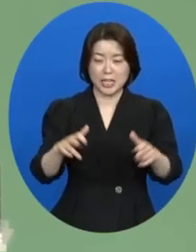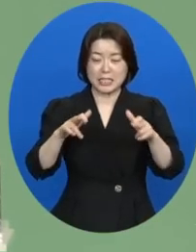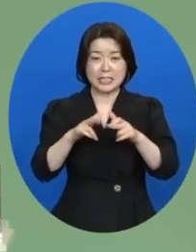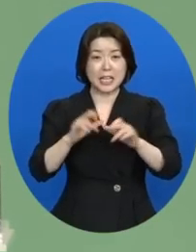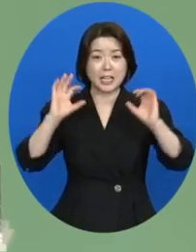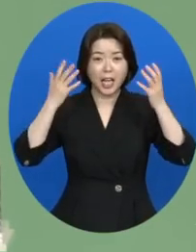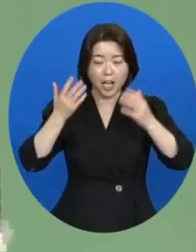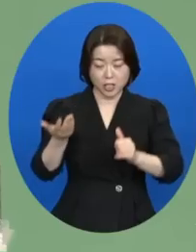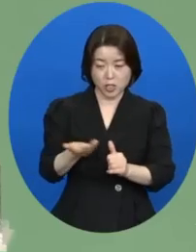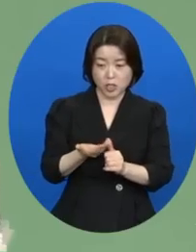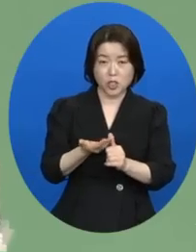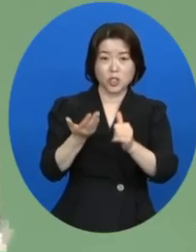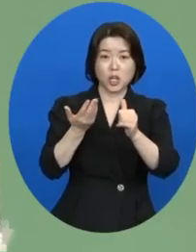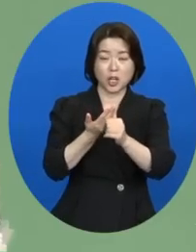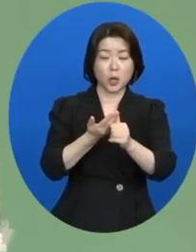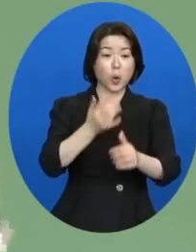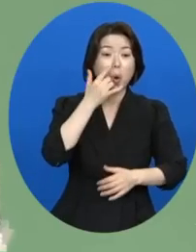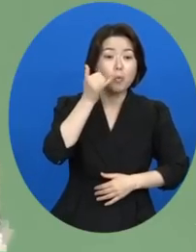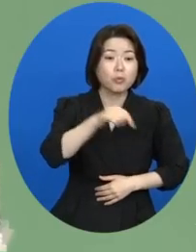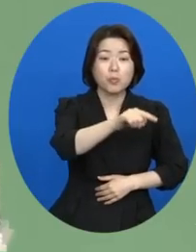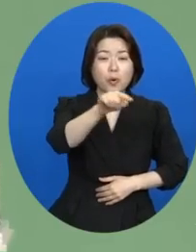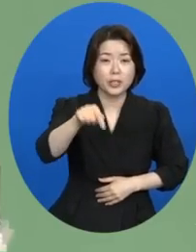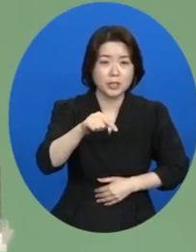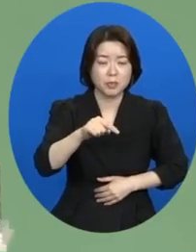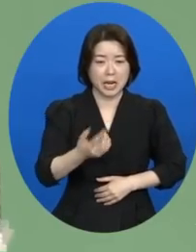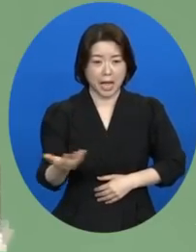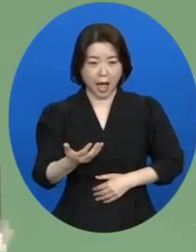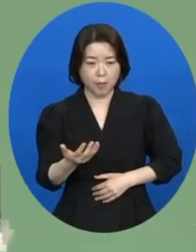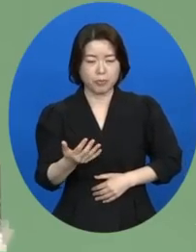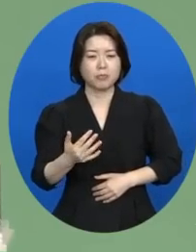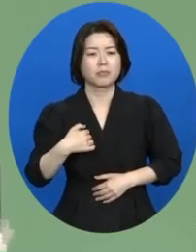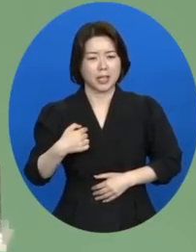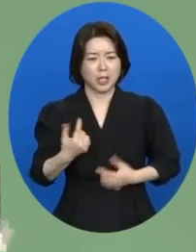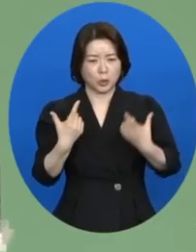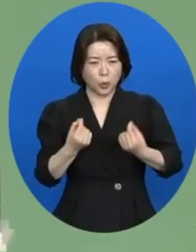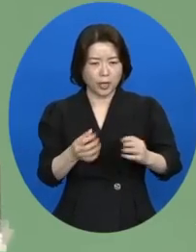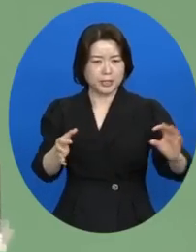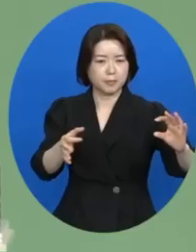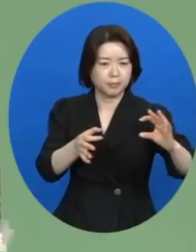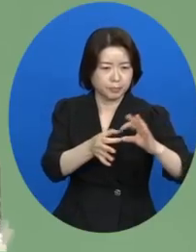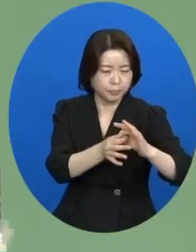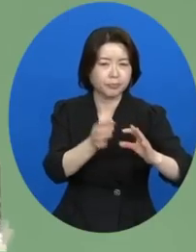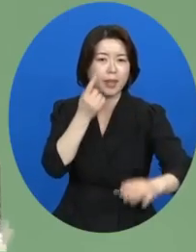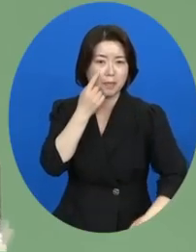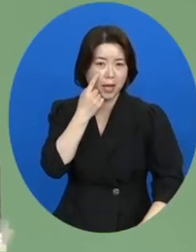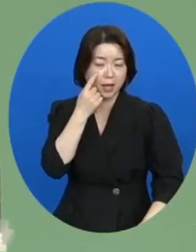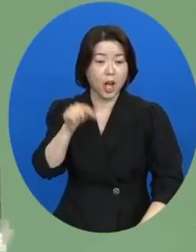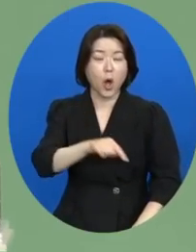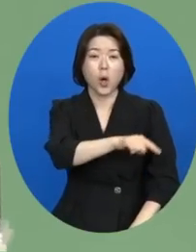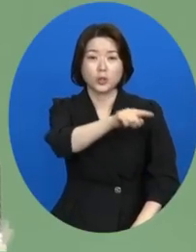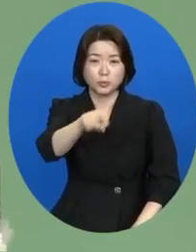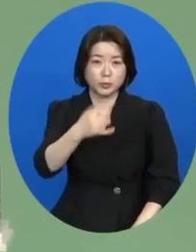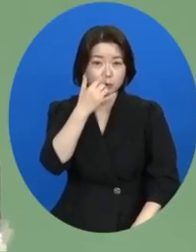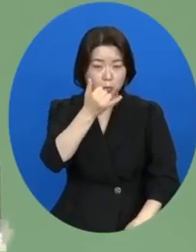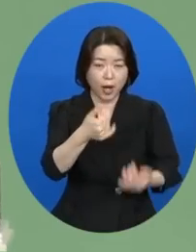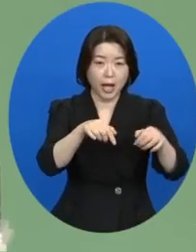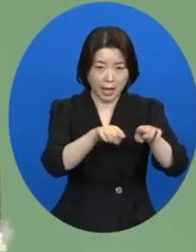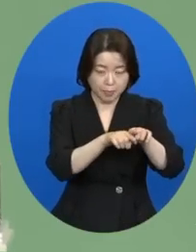아이를 양육하시는 부모님들의 아픔에 동참하여 이분들과